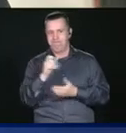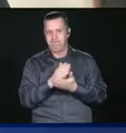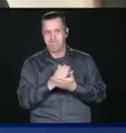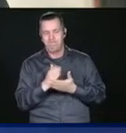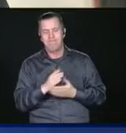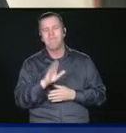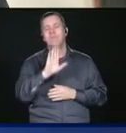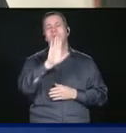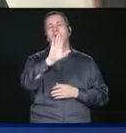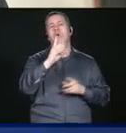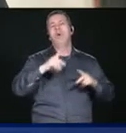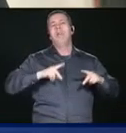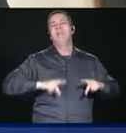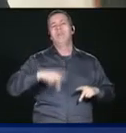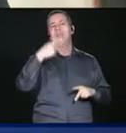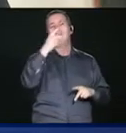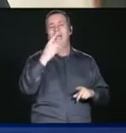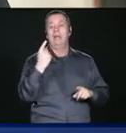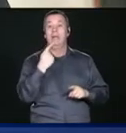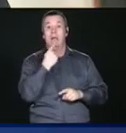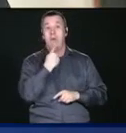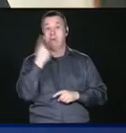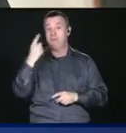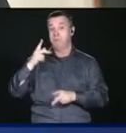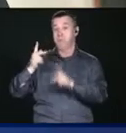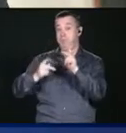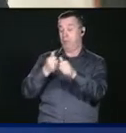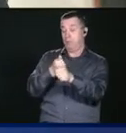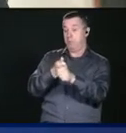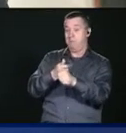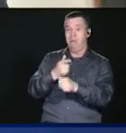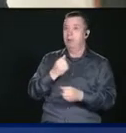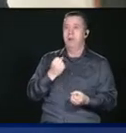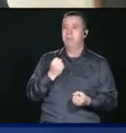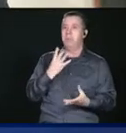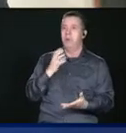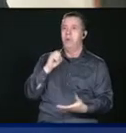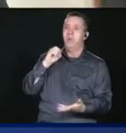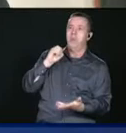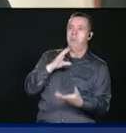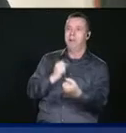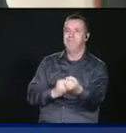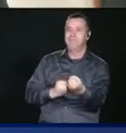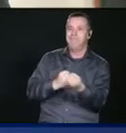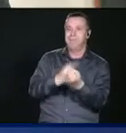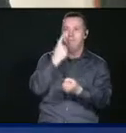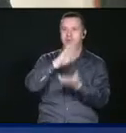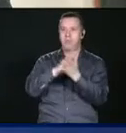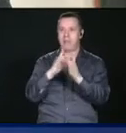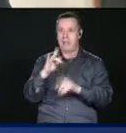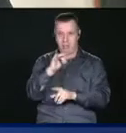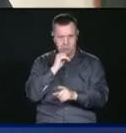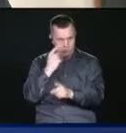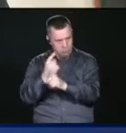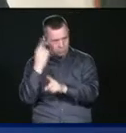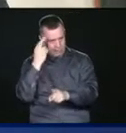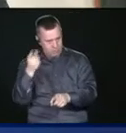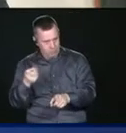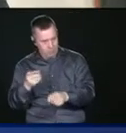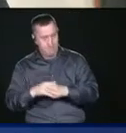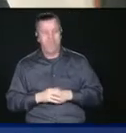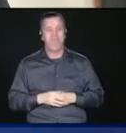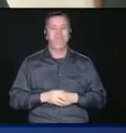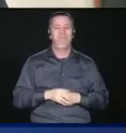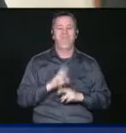of the public that there will not be a bailout for the airline industry coming. Qu'il n'y aurait pas de sauvetage de l'industrie aérienne. Est-ce qu'il est